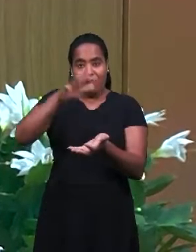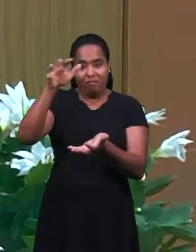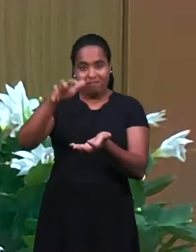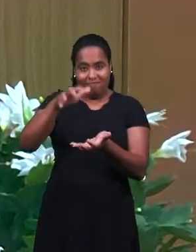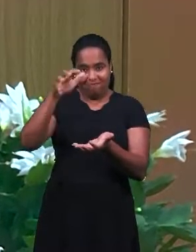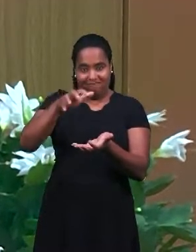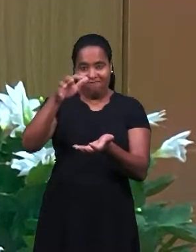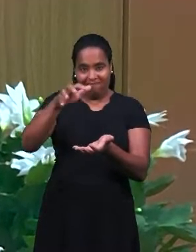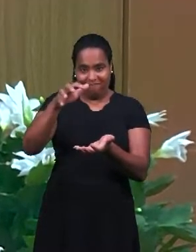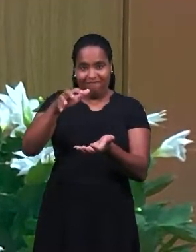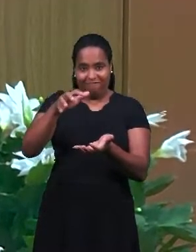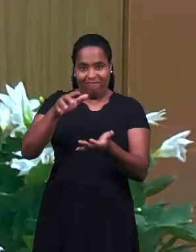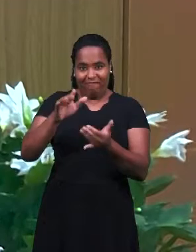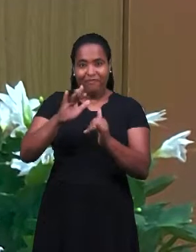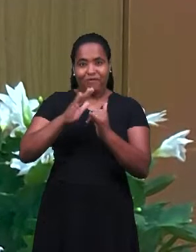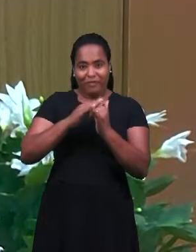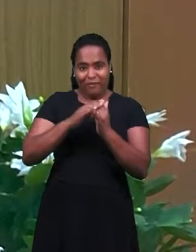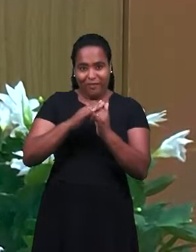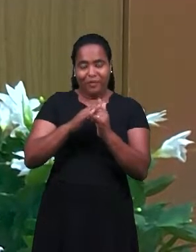Миром Господа Иисуса.